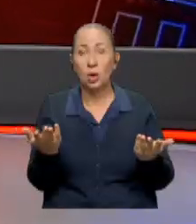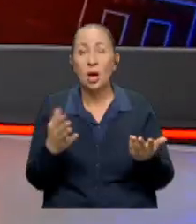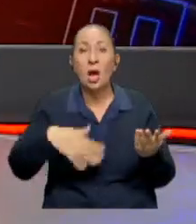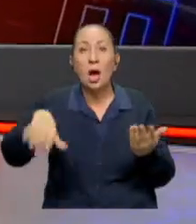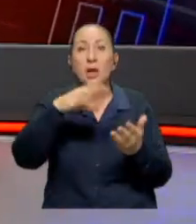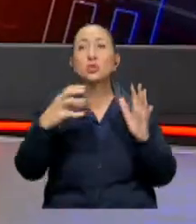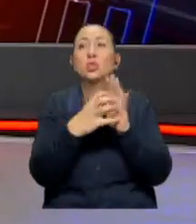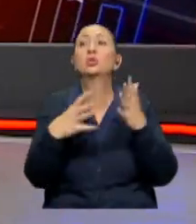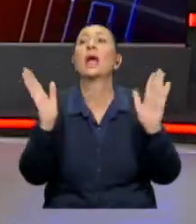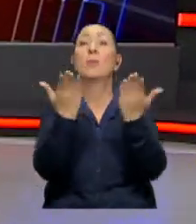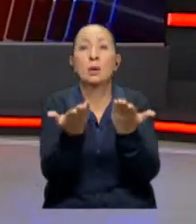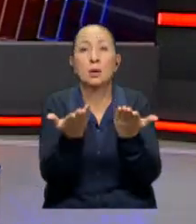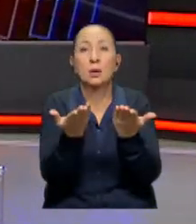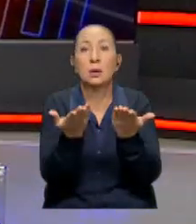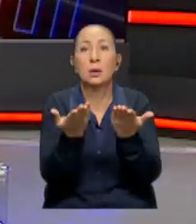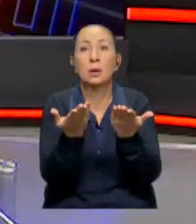Herkesin logosu değil mi o?